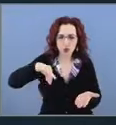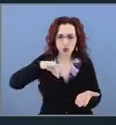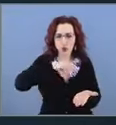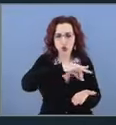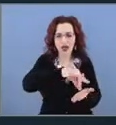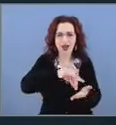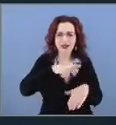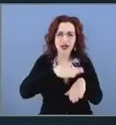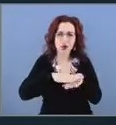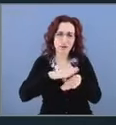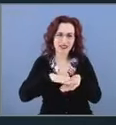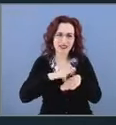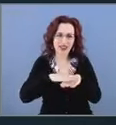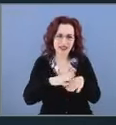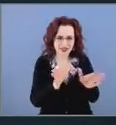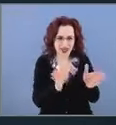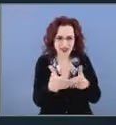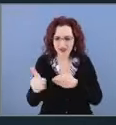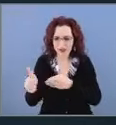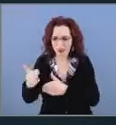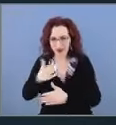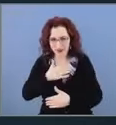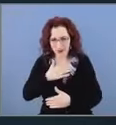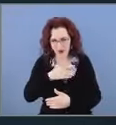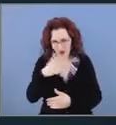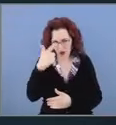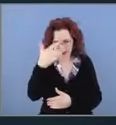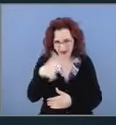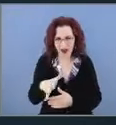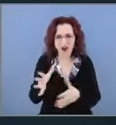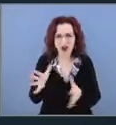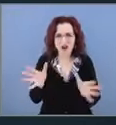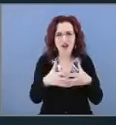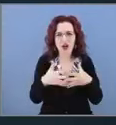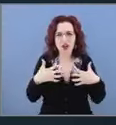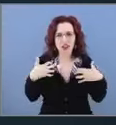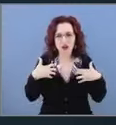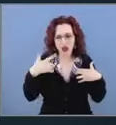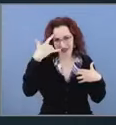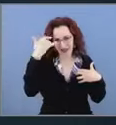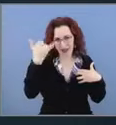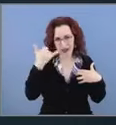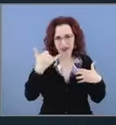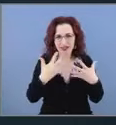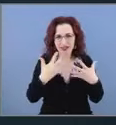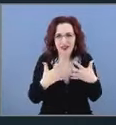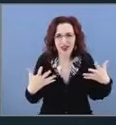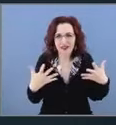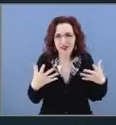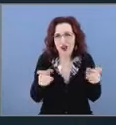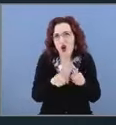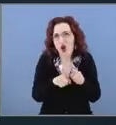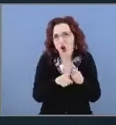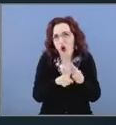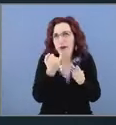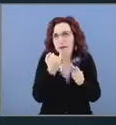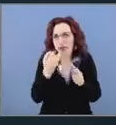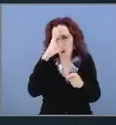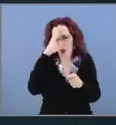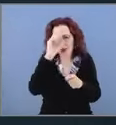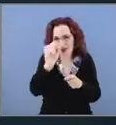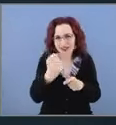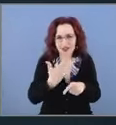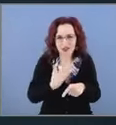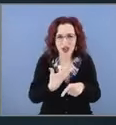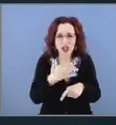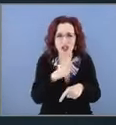Sapienza, la Facoltà di Scienze di Sapienza, è grande come un piccolo ateneo, cioè abbiamo 500 professori, 8.000 studenti,